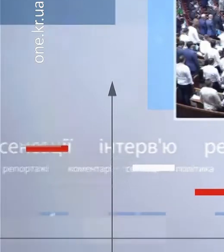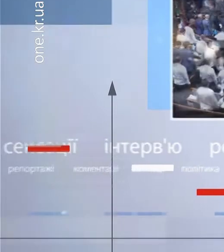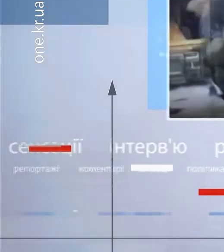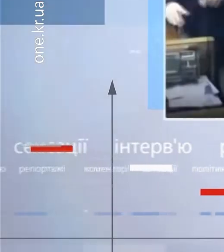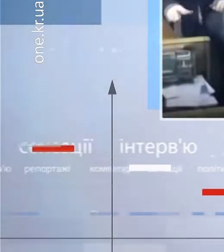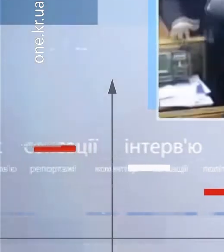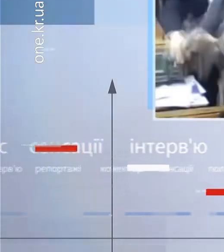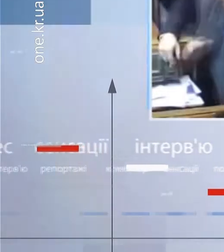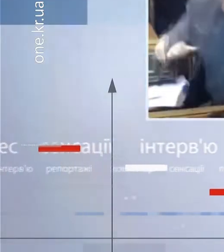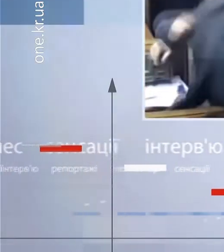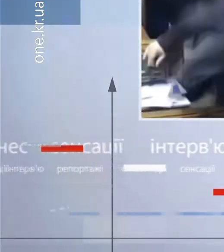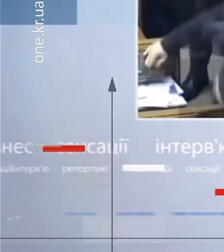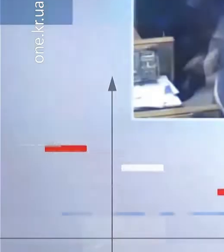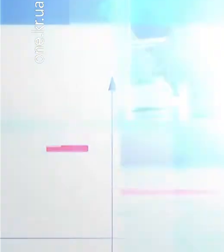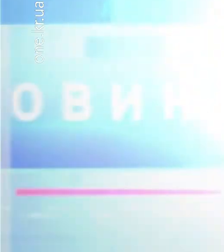Музика